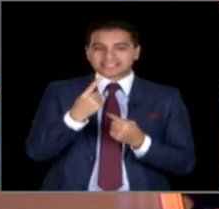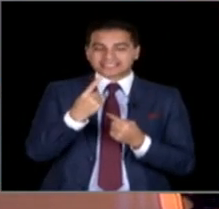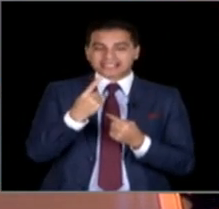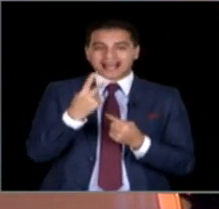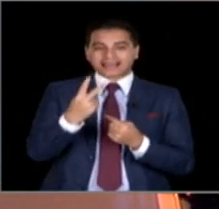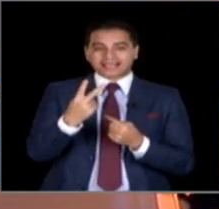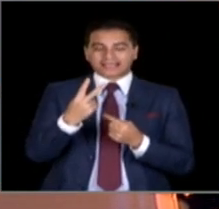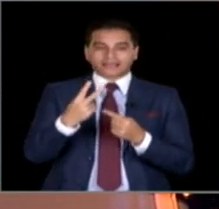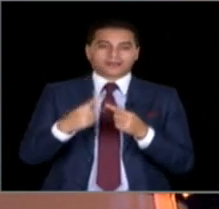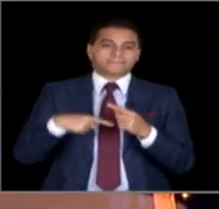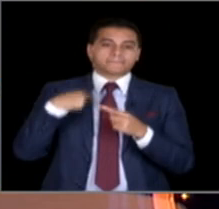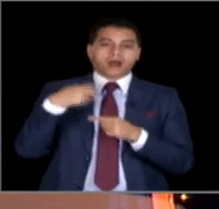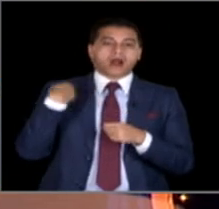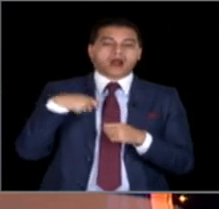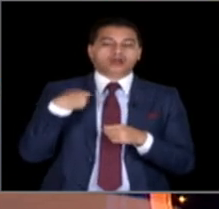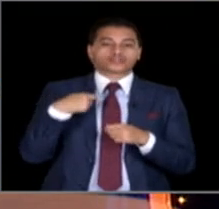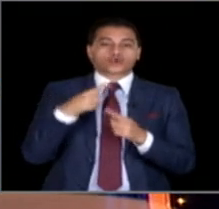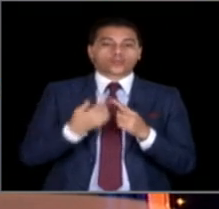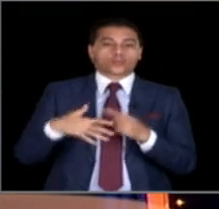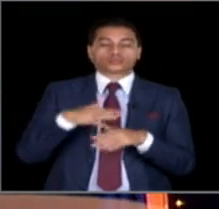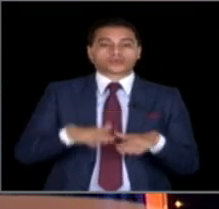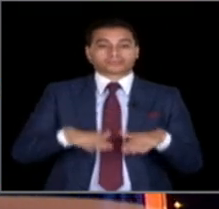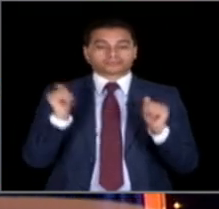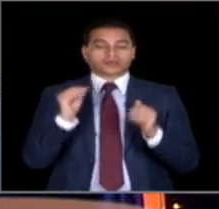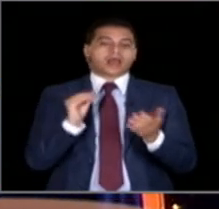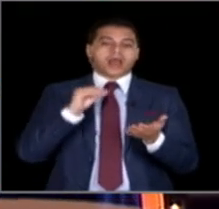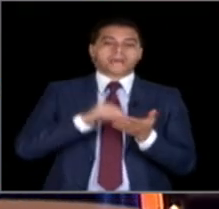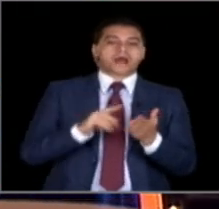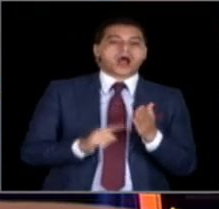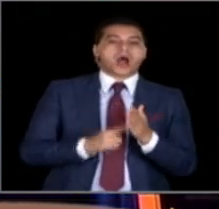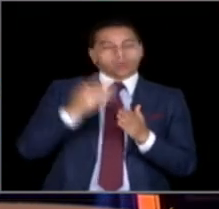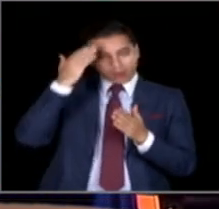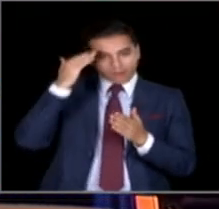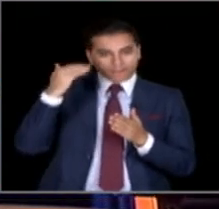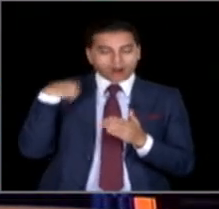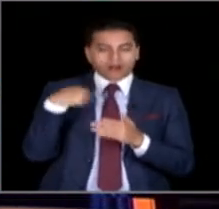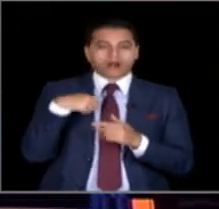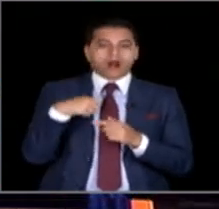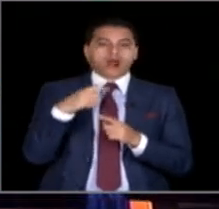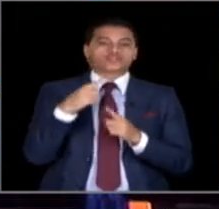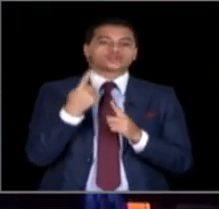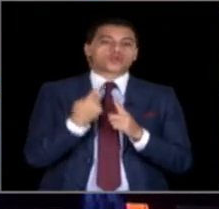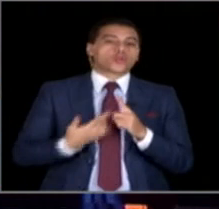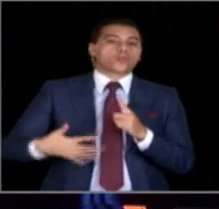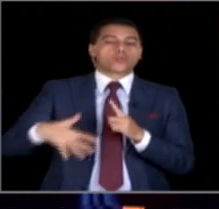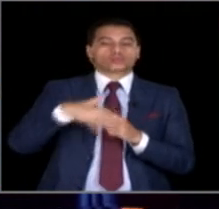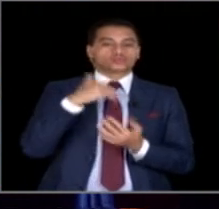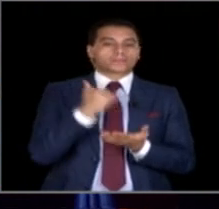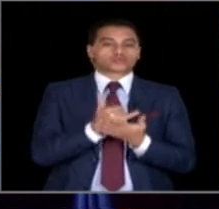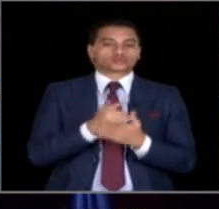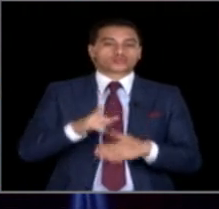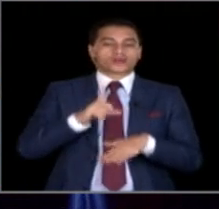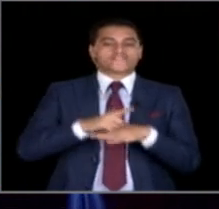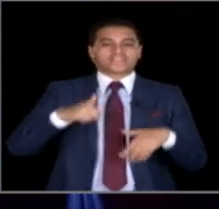بعد استقالة رئيس الوزراء تم تعيينها كأول امرأة تتولى المنصب في